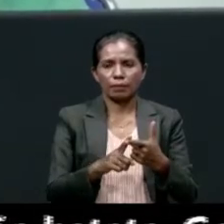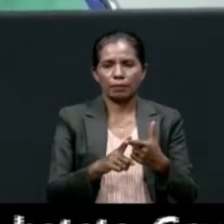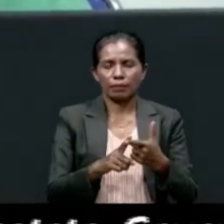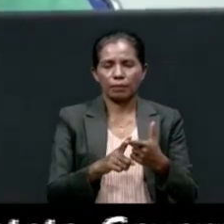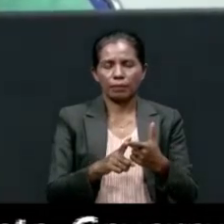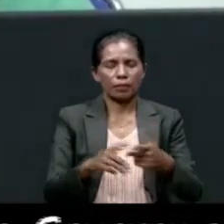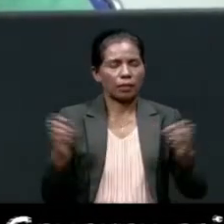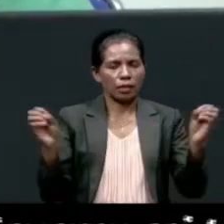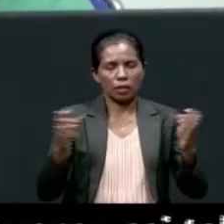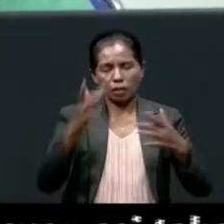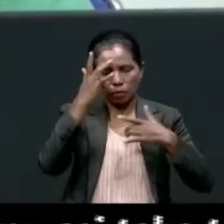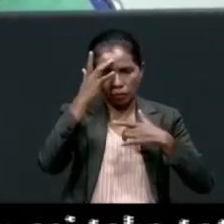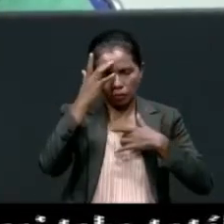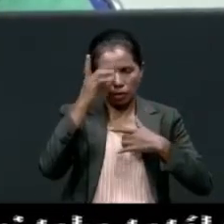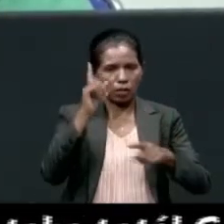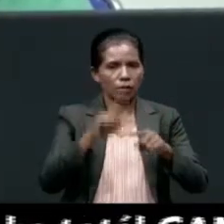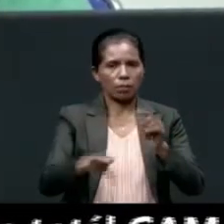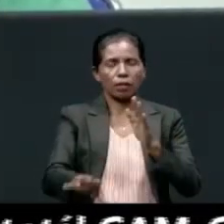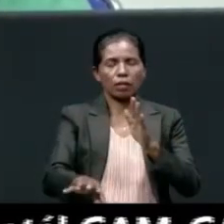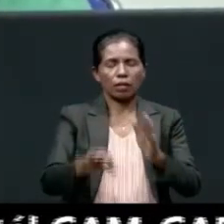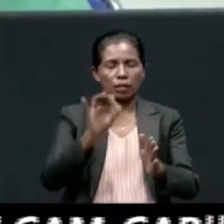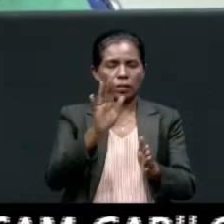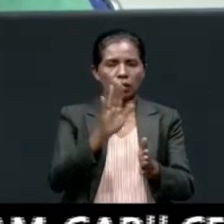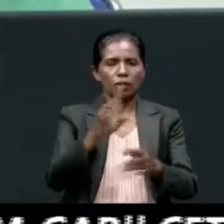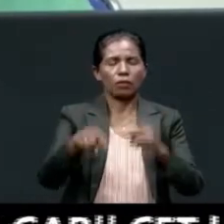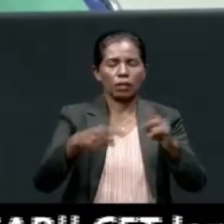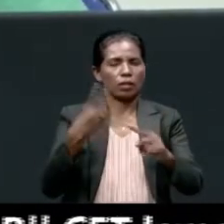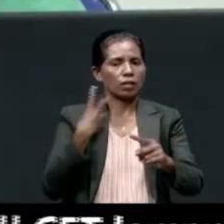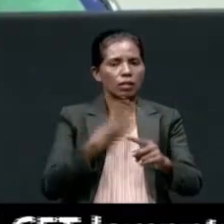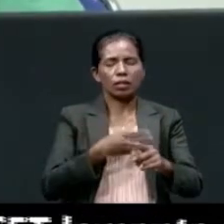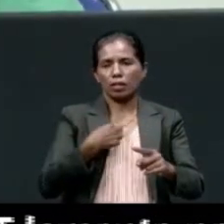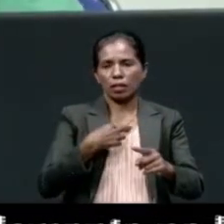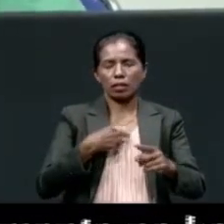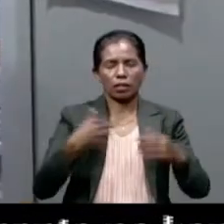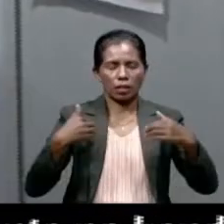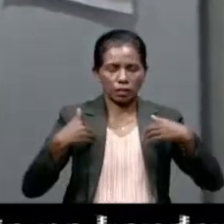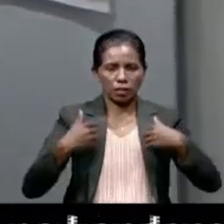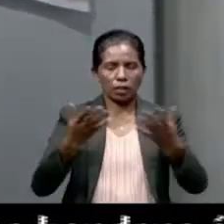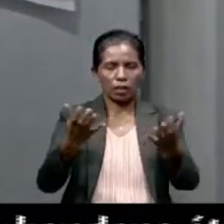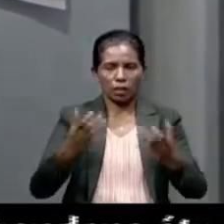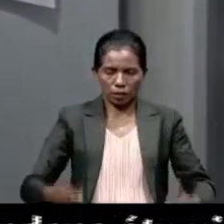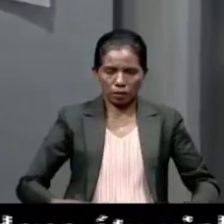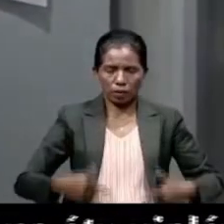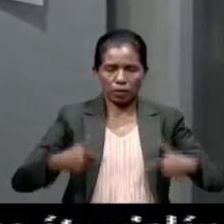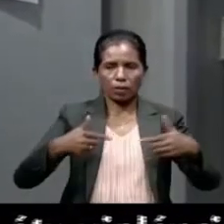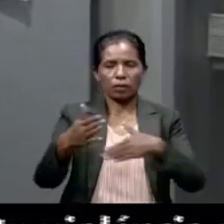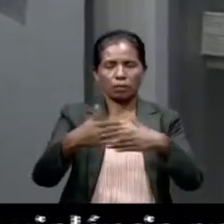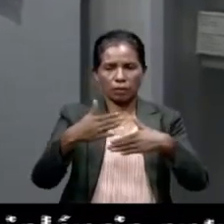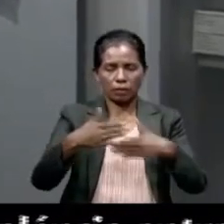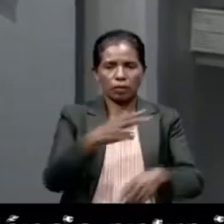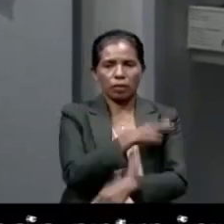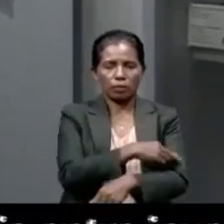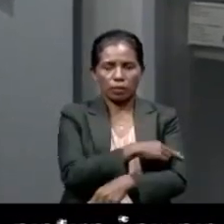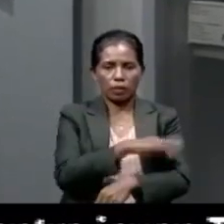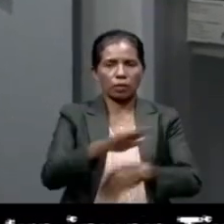La iha mora sida makla bele hetan kura, bain hira ita rasik se iha esperansa moris, o di hak besik amba